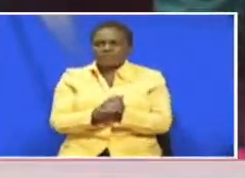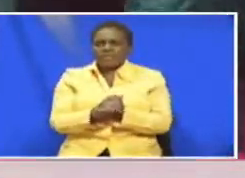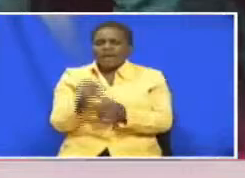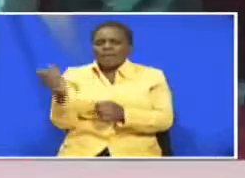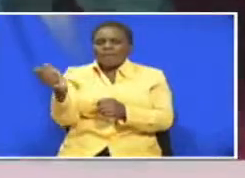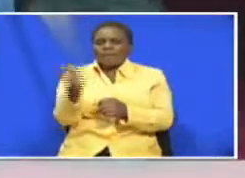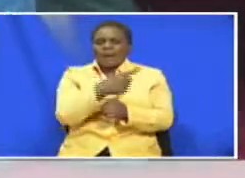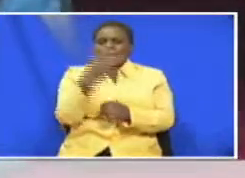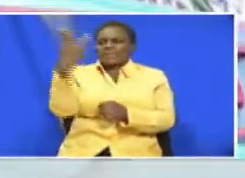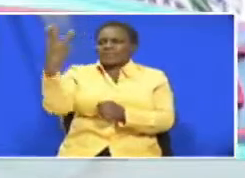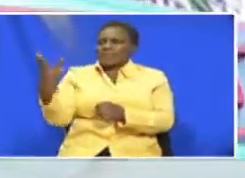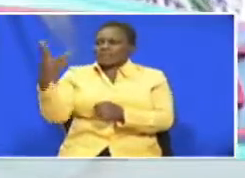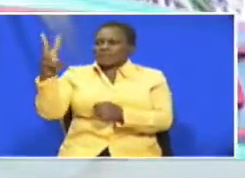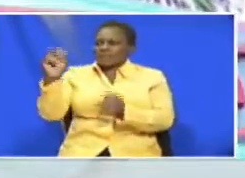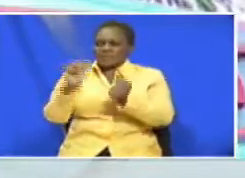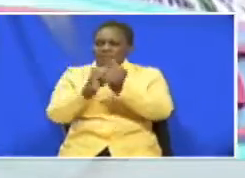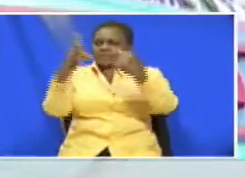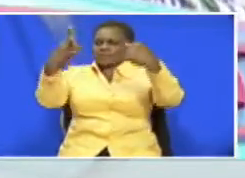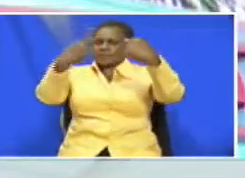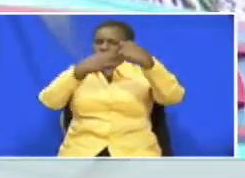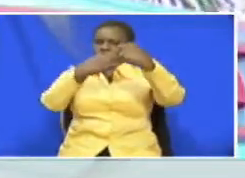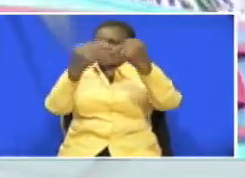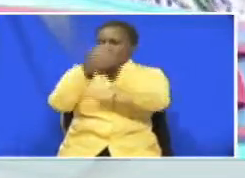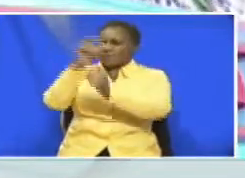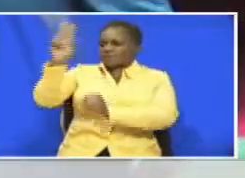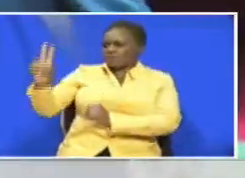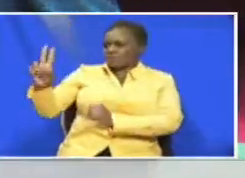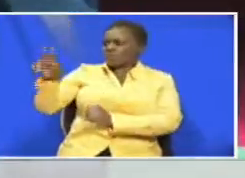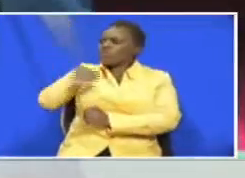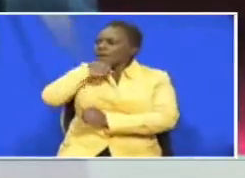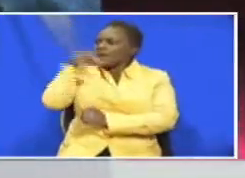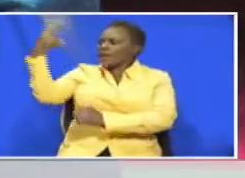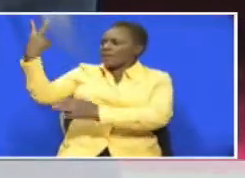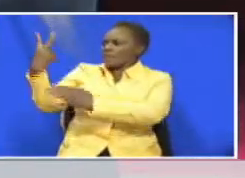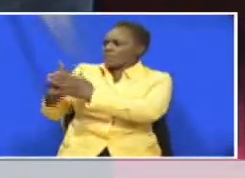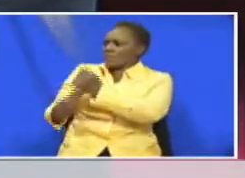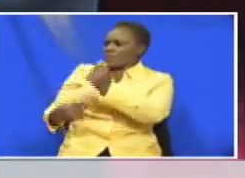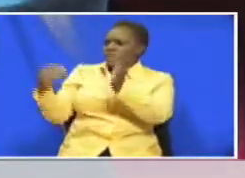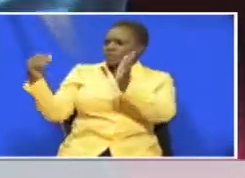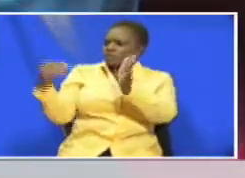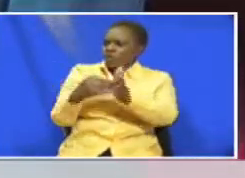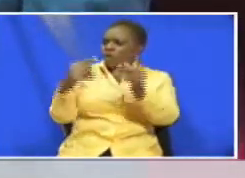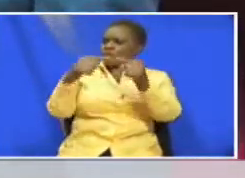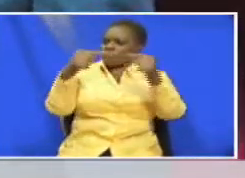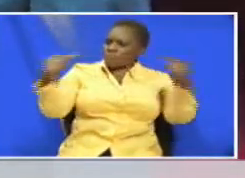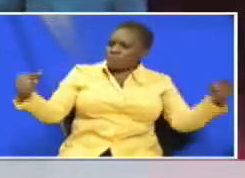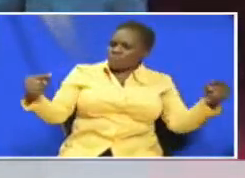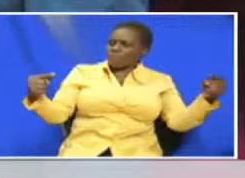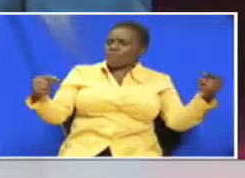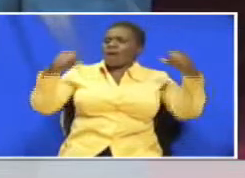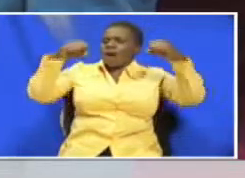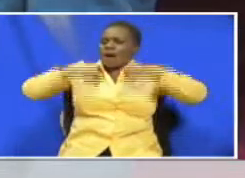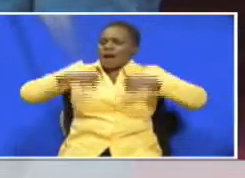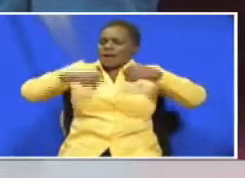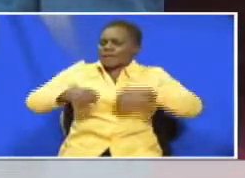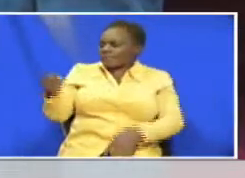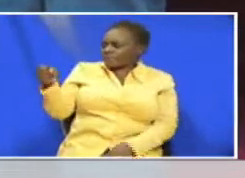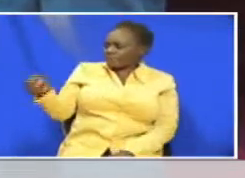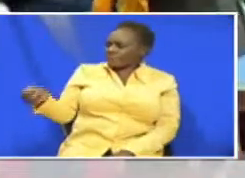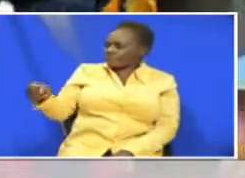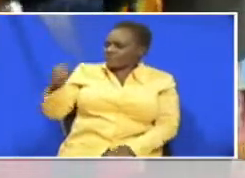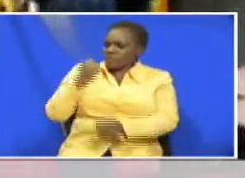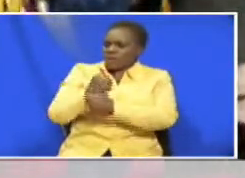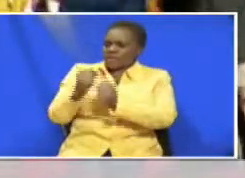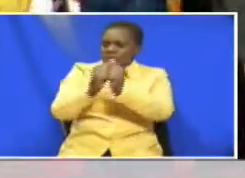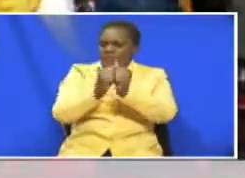Mwezi Machi mwaka 2018, Rais Uhuru Kenyatta na Raila Odinga walisitisha uhasama na kuafikiana kushirikiana.